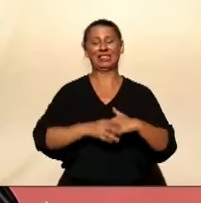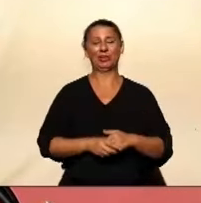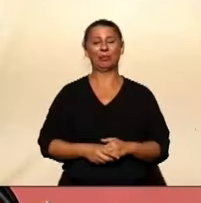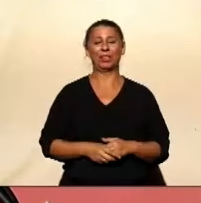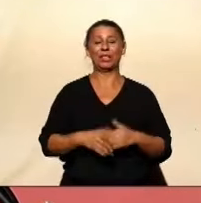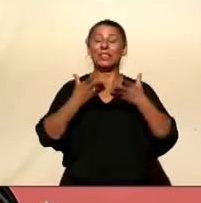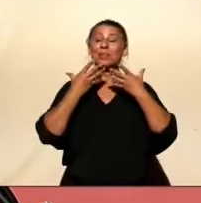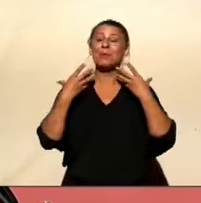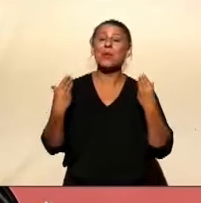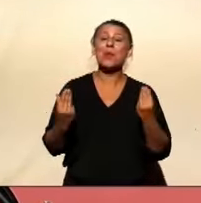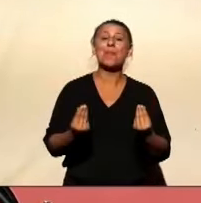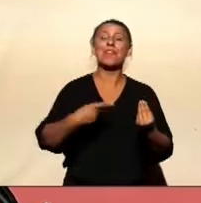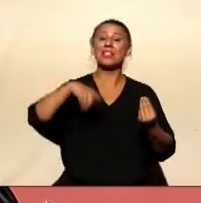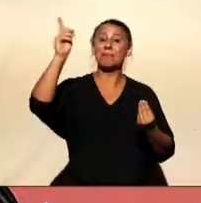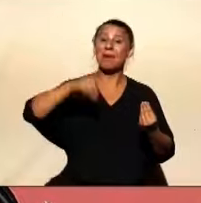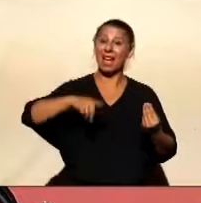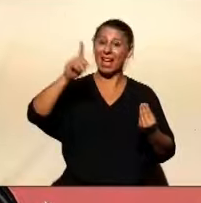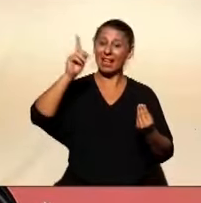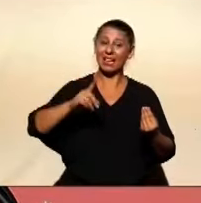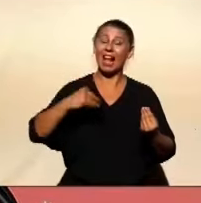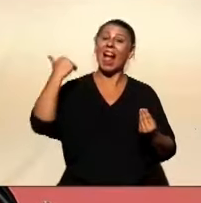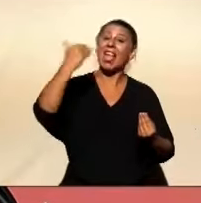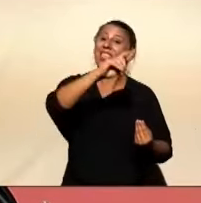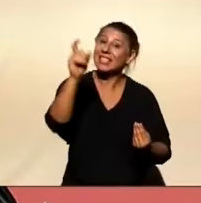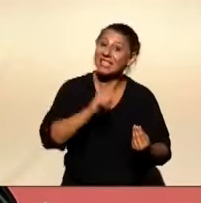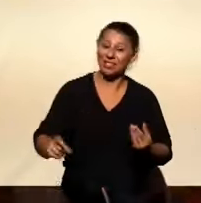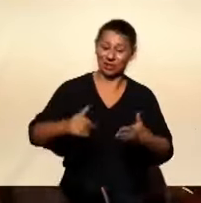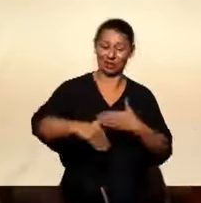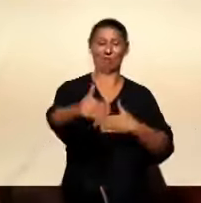πιο όμορφες μέρες μας θα τις ζήσουμε.